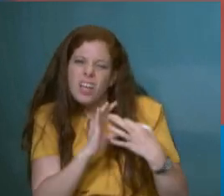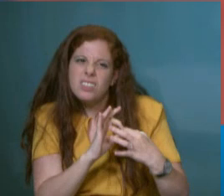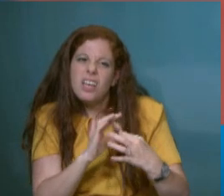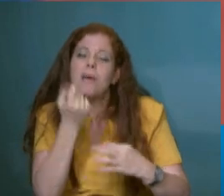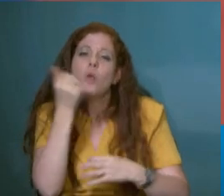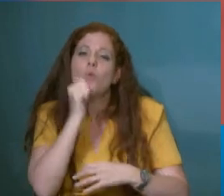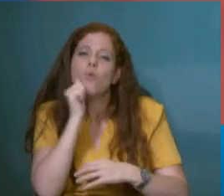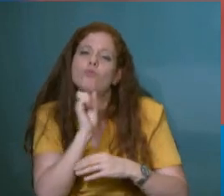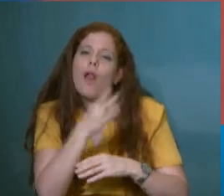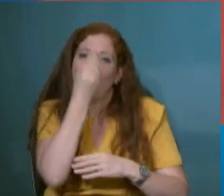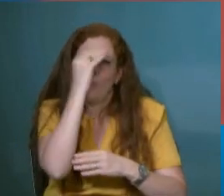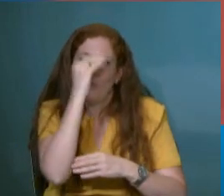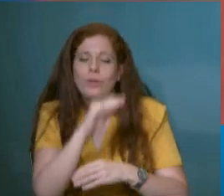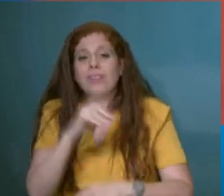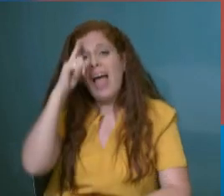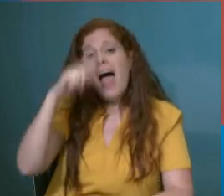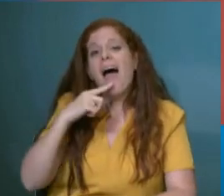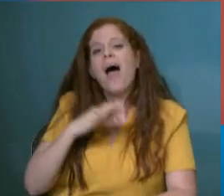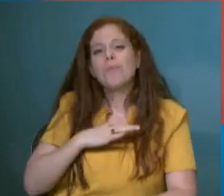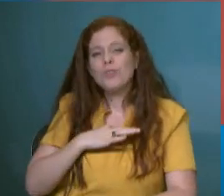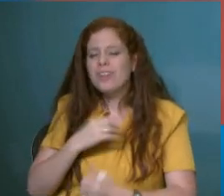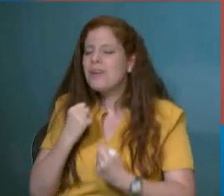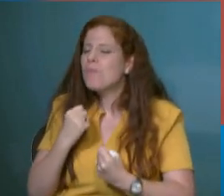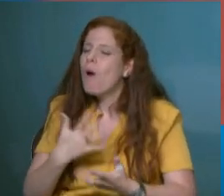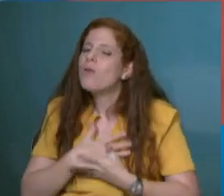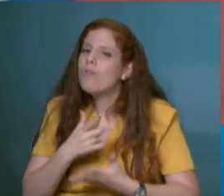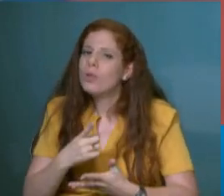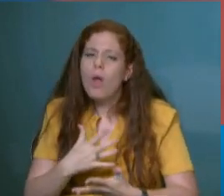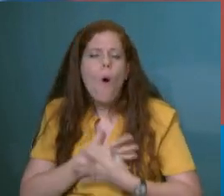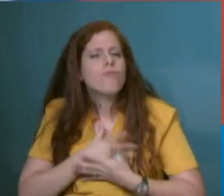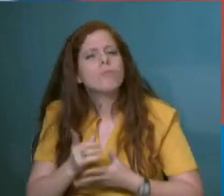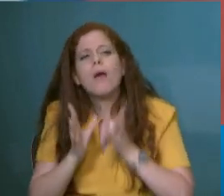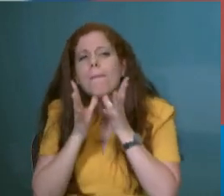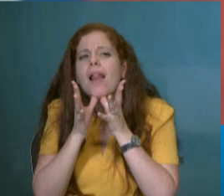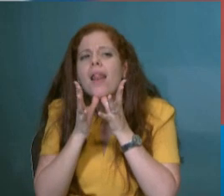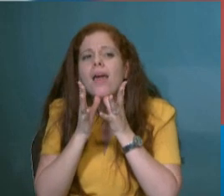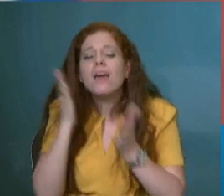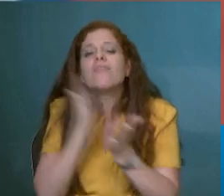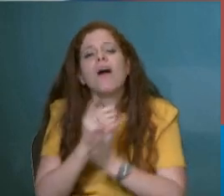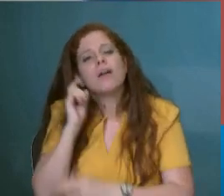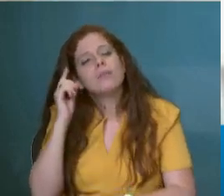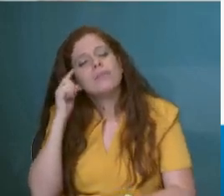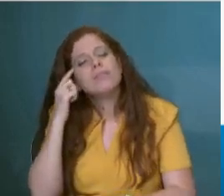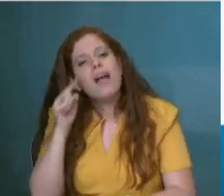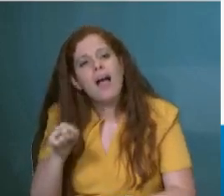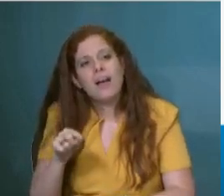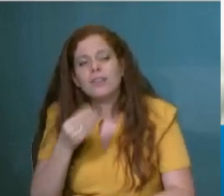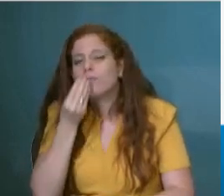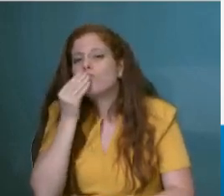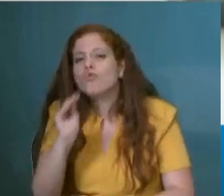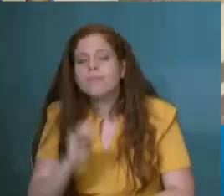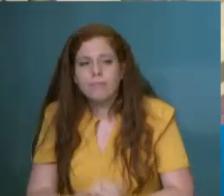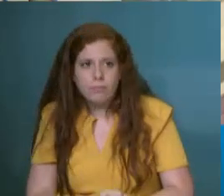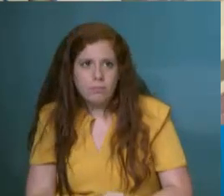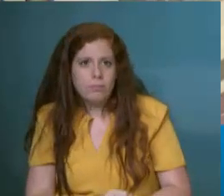אבא שלי גיבור, אני אוהבת אותך, אוהבים אותך מלא. כבר מתגעגעת. מאז הוא מחפש